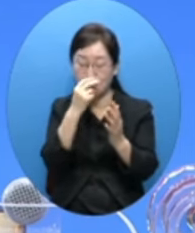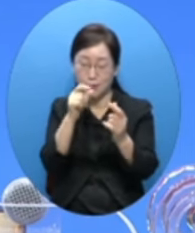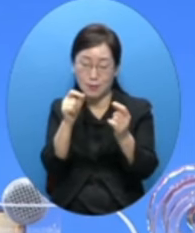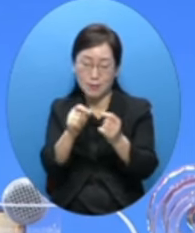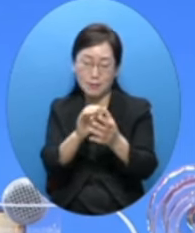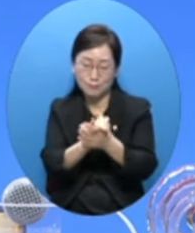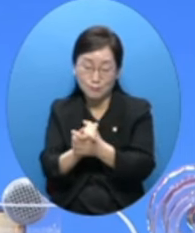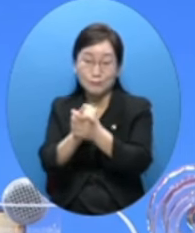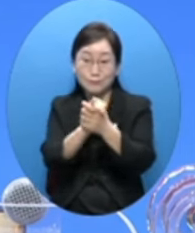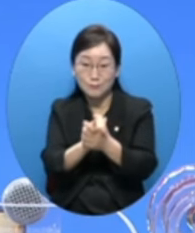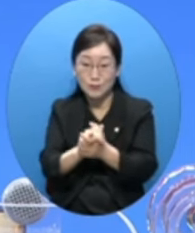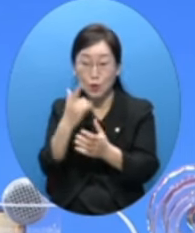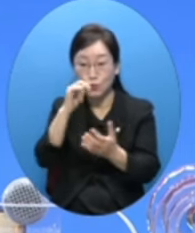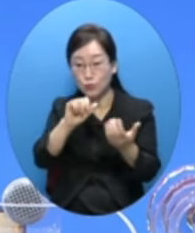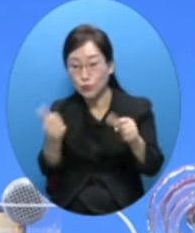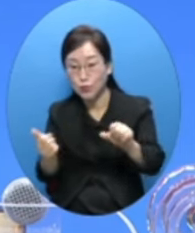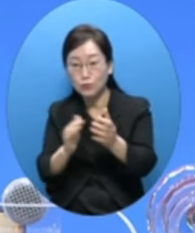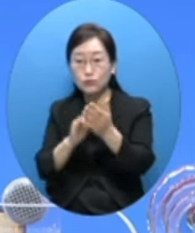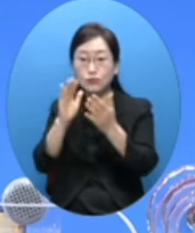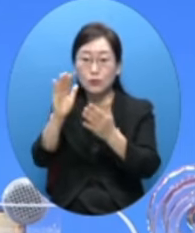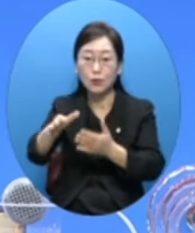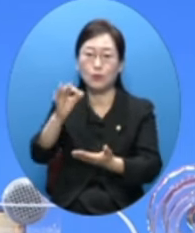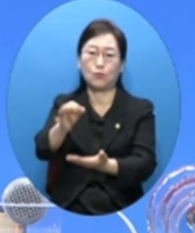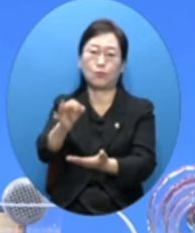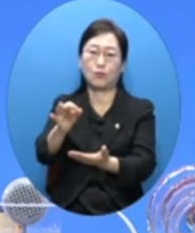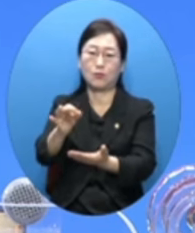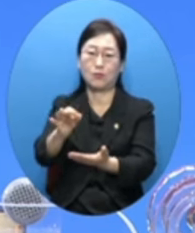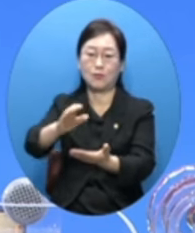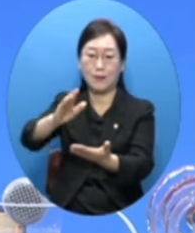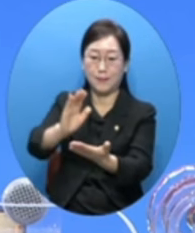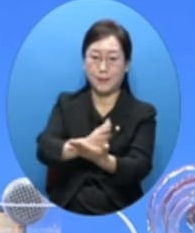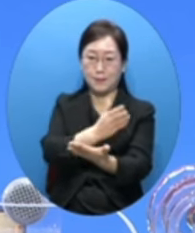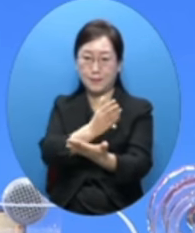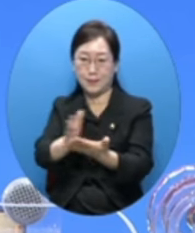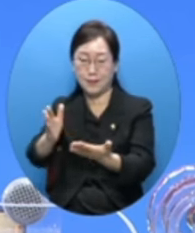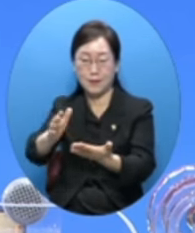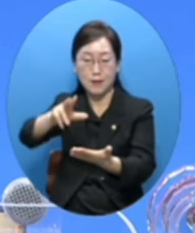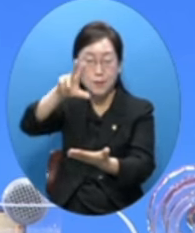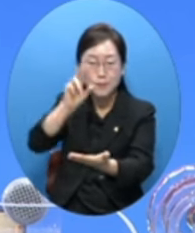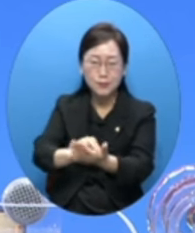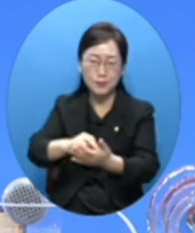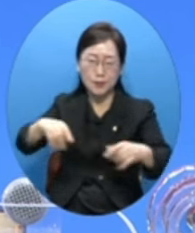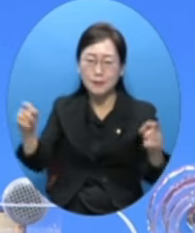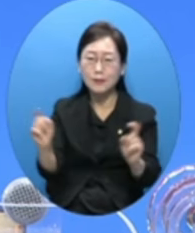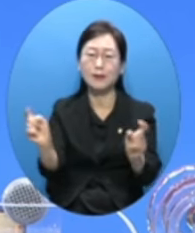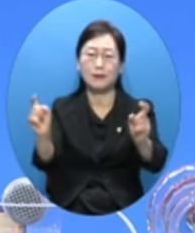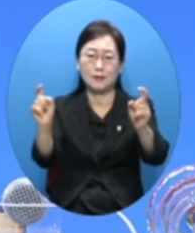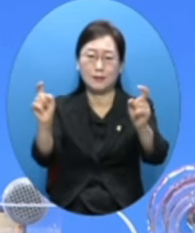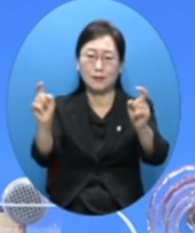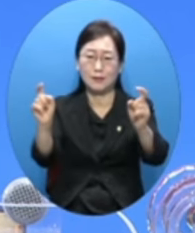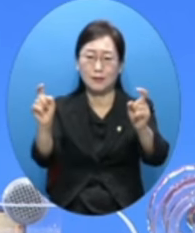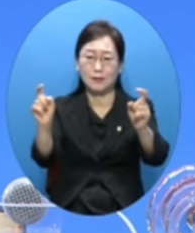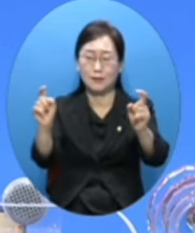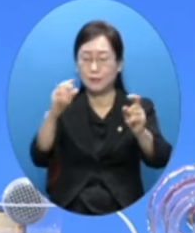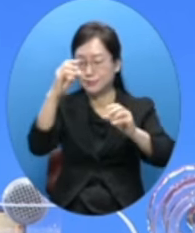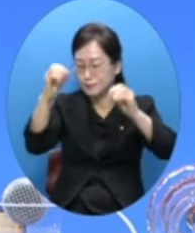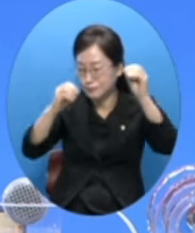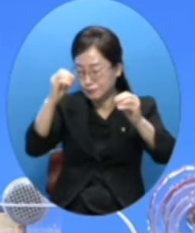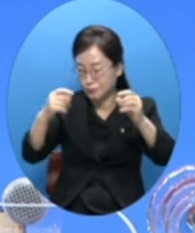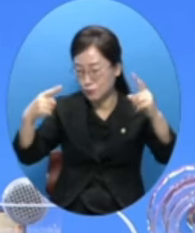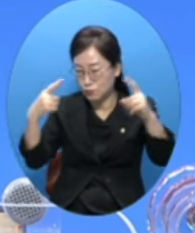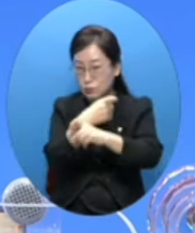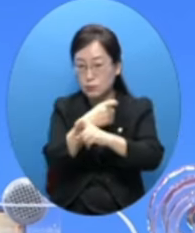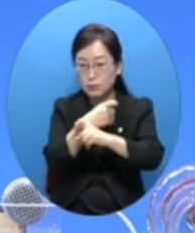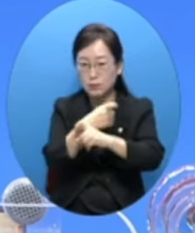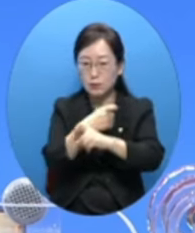부모님 돌아가시고 난 다음에 재산 분배로 다투고 원수처럼 지내게 되는 경우도 종종